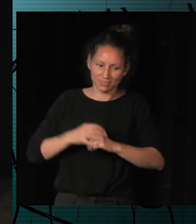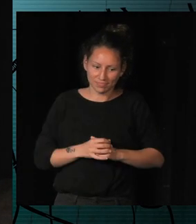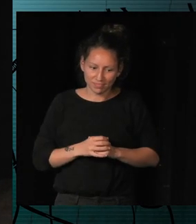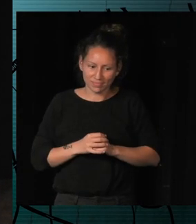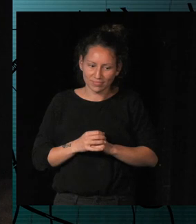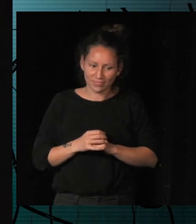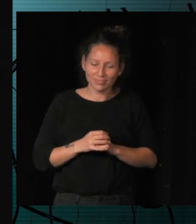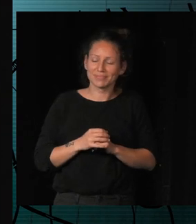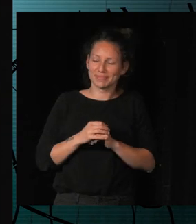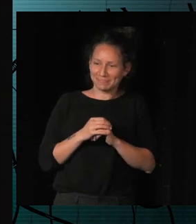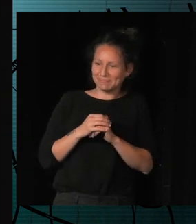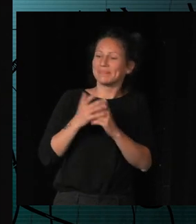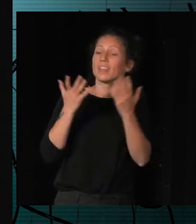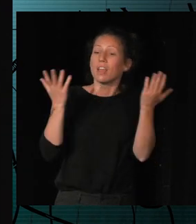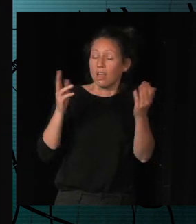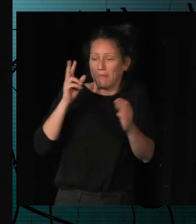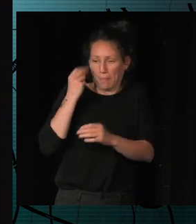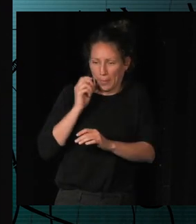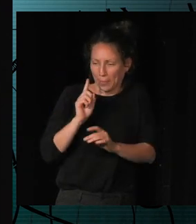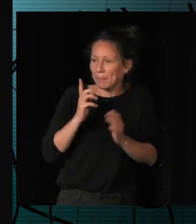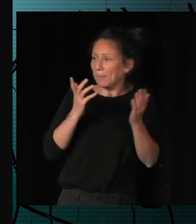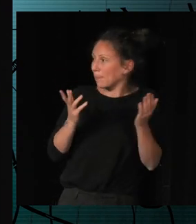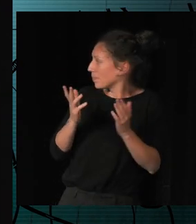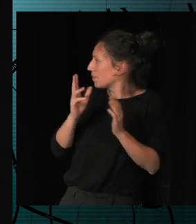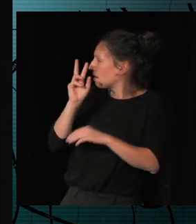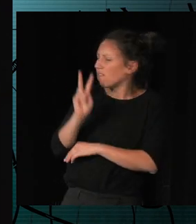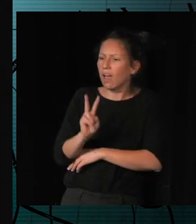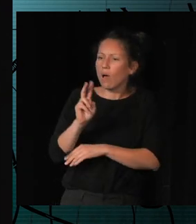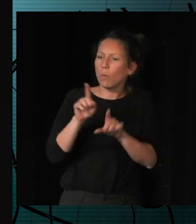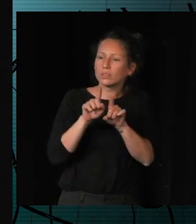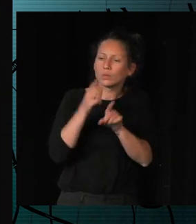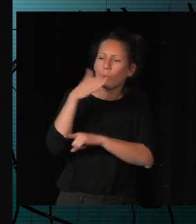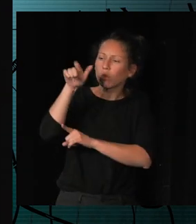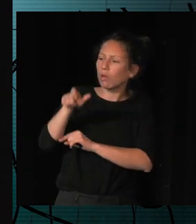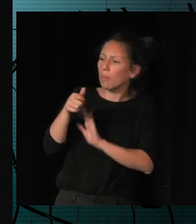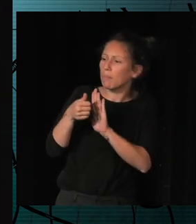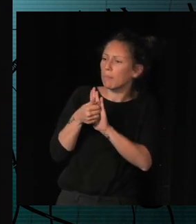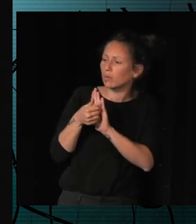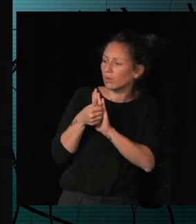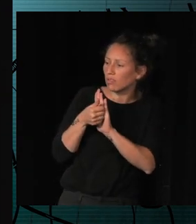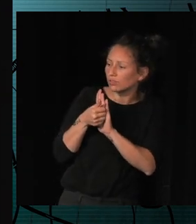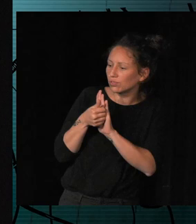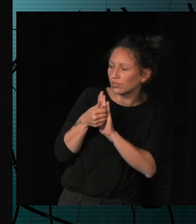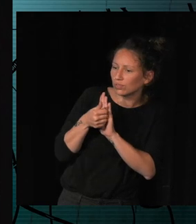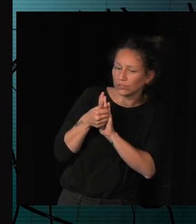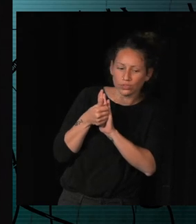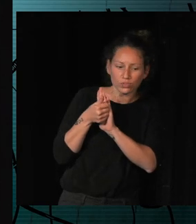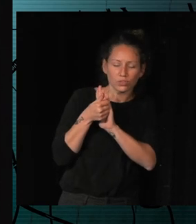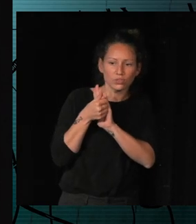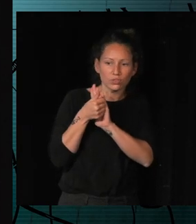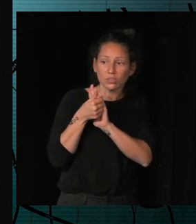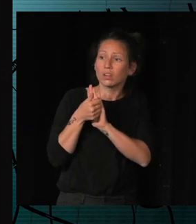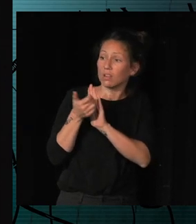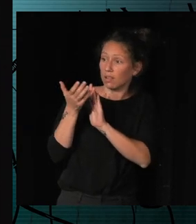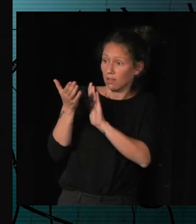ça la la Bigotte oui je vois très bien je sais plus comment s'appelle je mieux fait dans mist mais oui oui et justement je